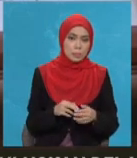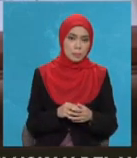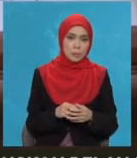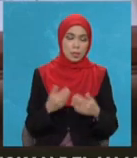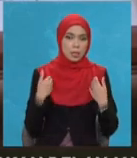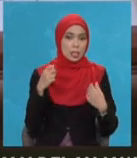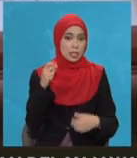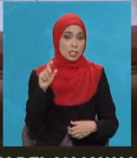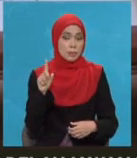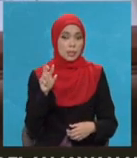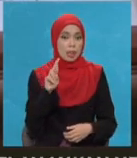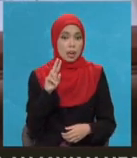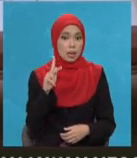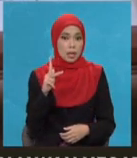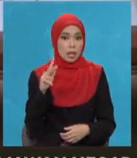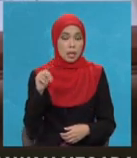artian